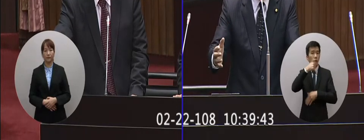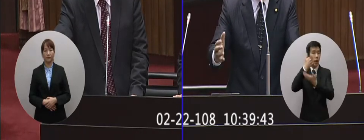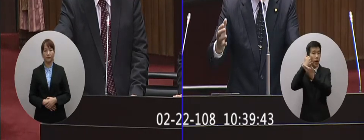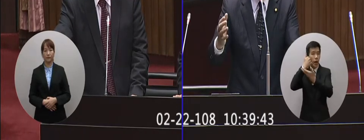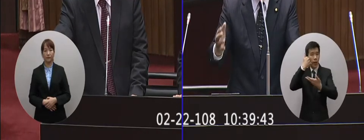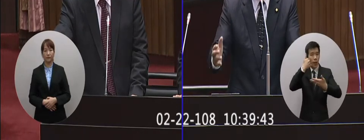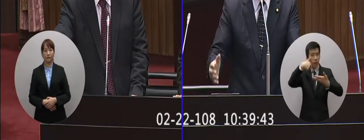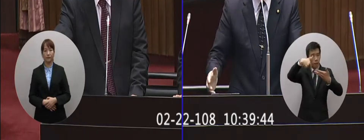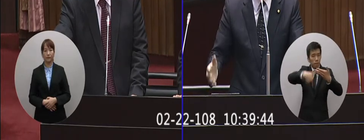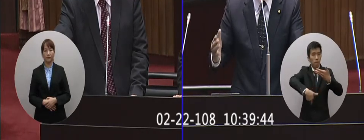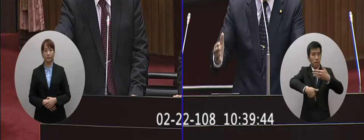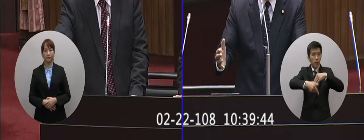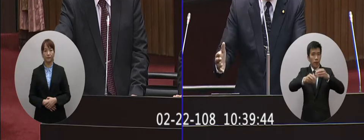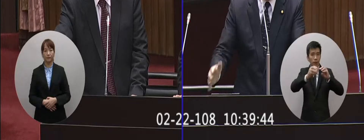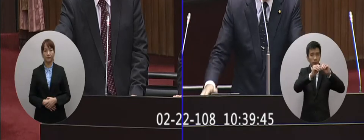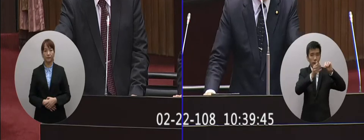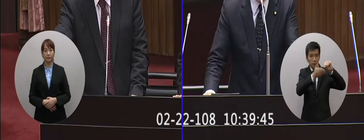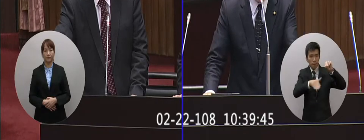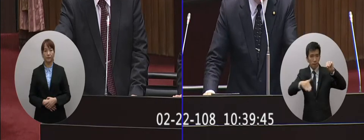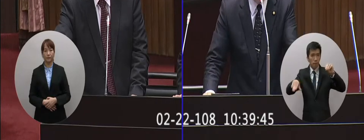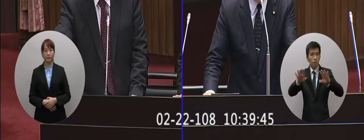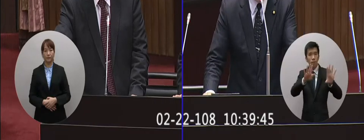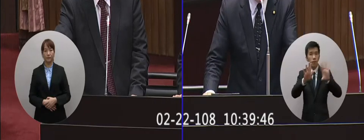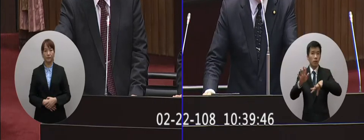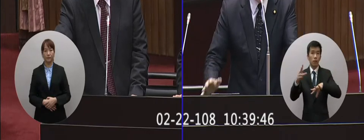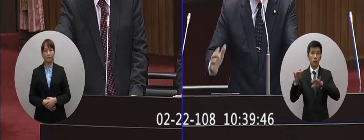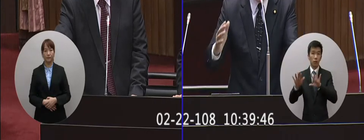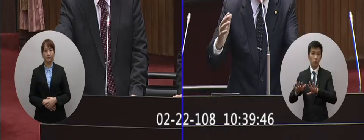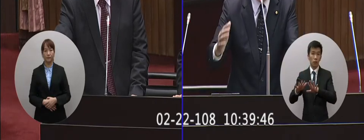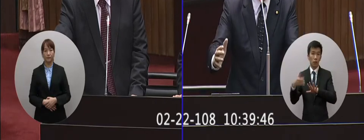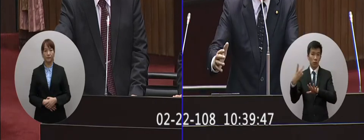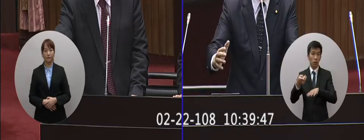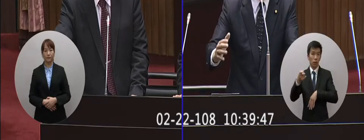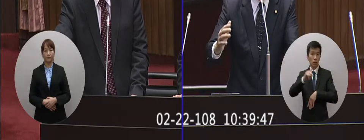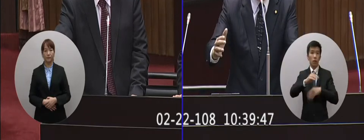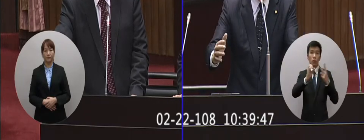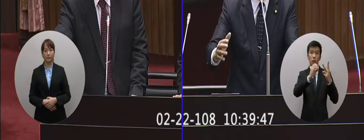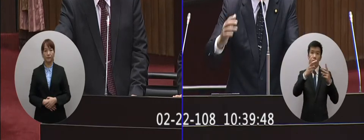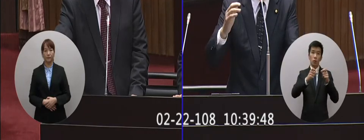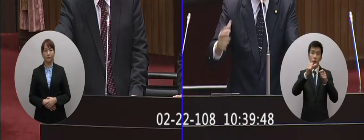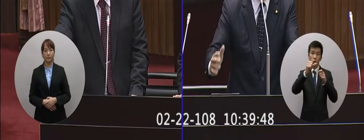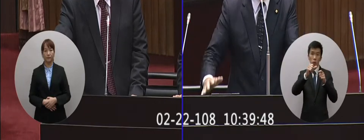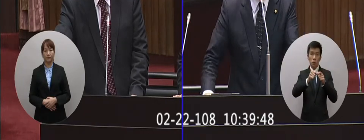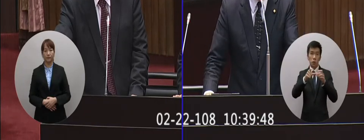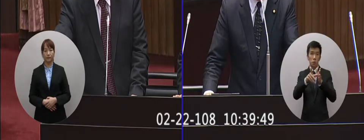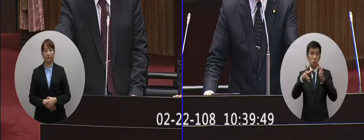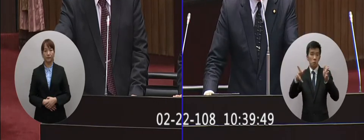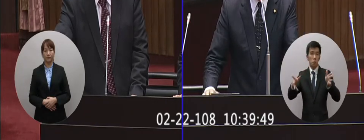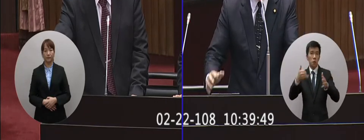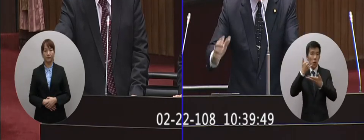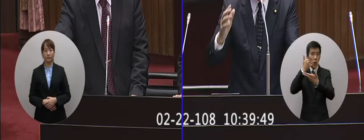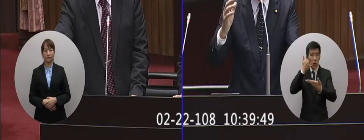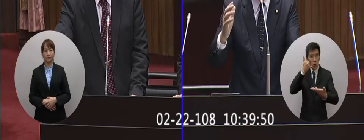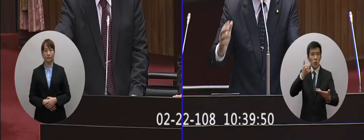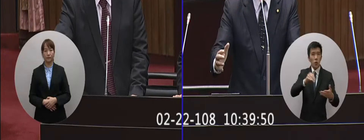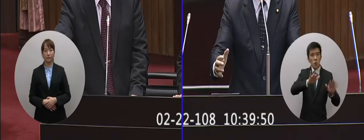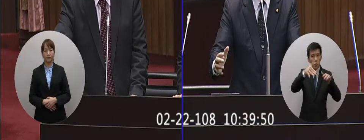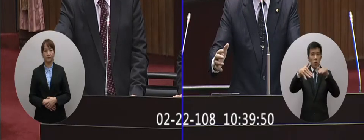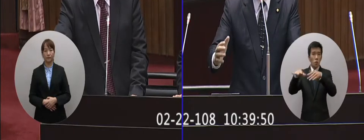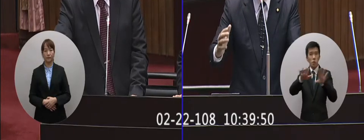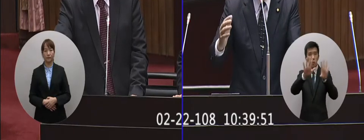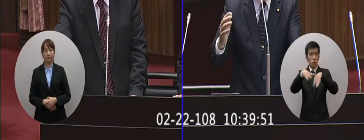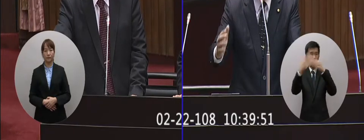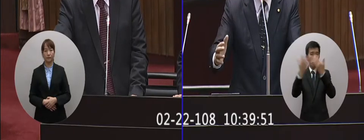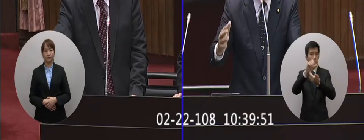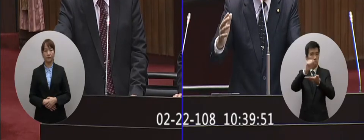况，还有根据到现在到2025年整个海象的记录是最好的情况，应该是把这一